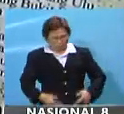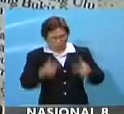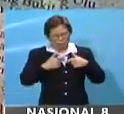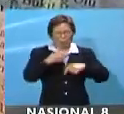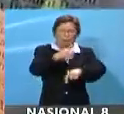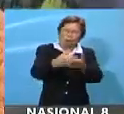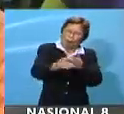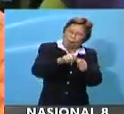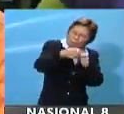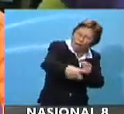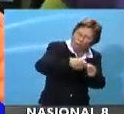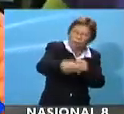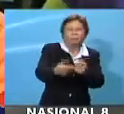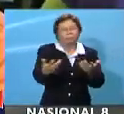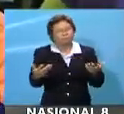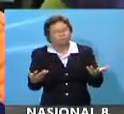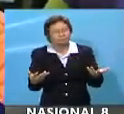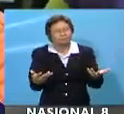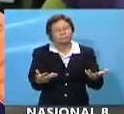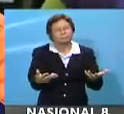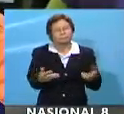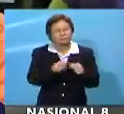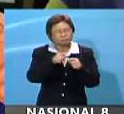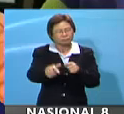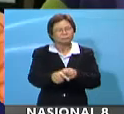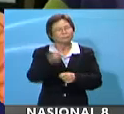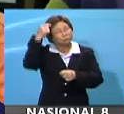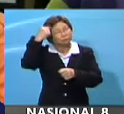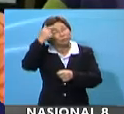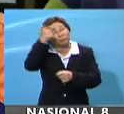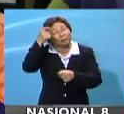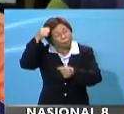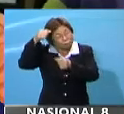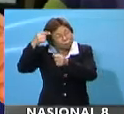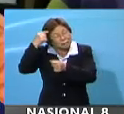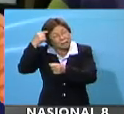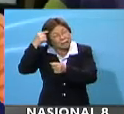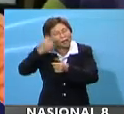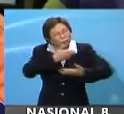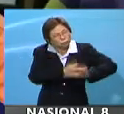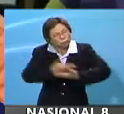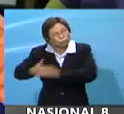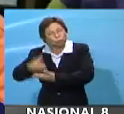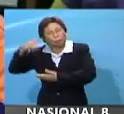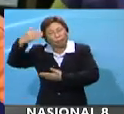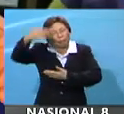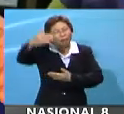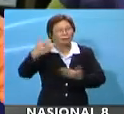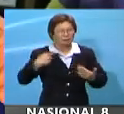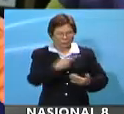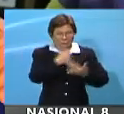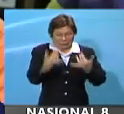ya, demi mereka memikirkan anak cucu yang akan datang. Jadi apakah kita sebagai generasi yang sekarang tak